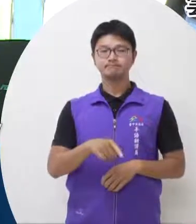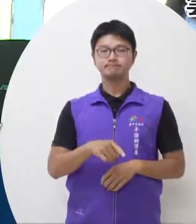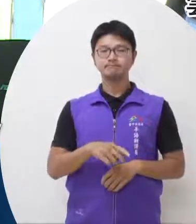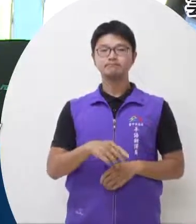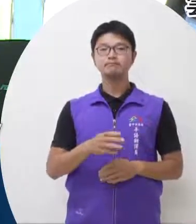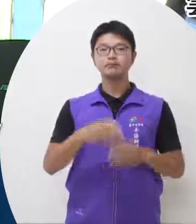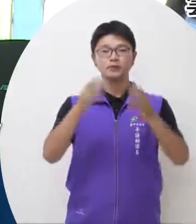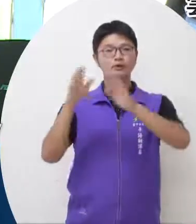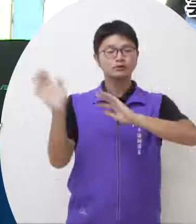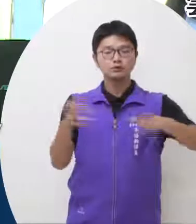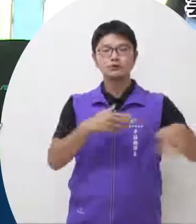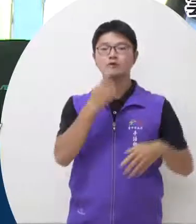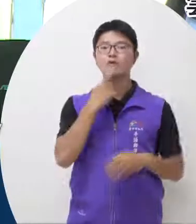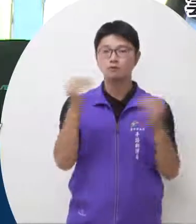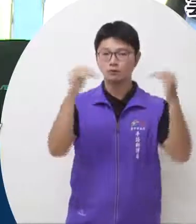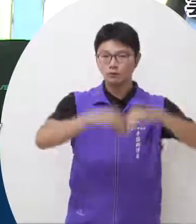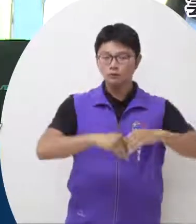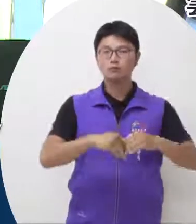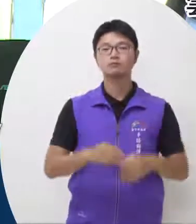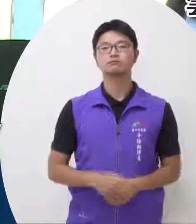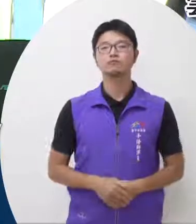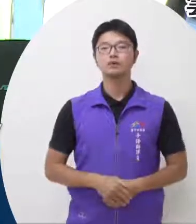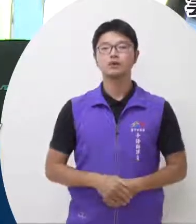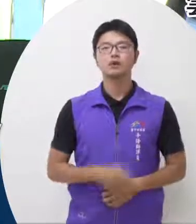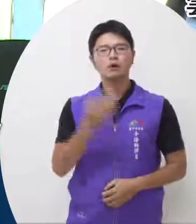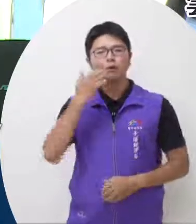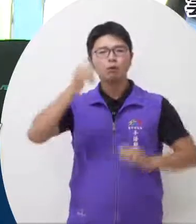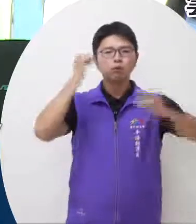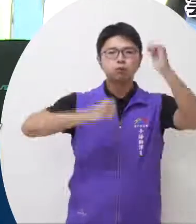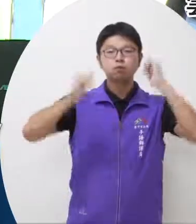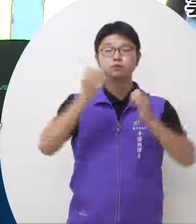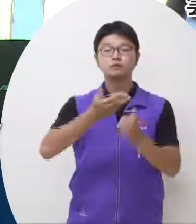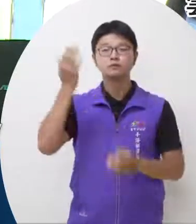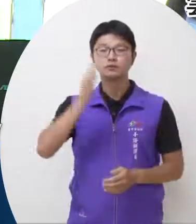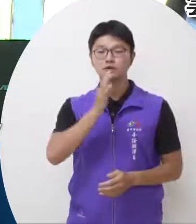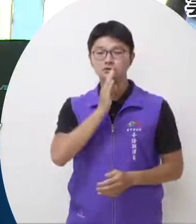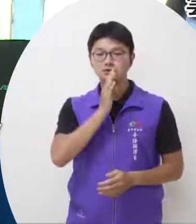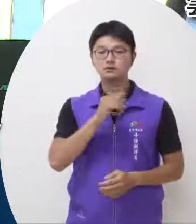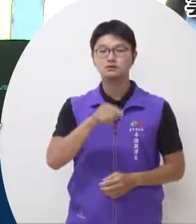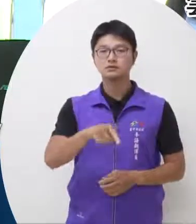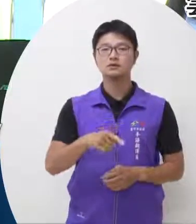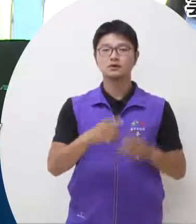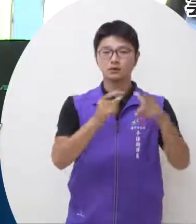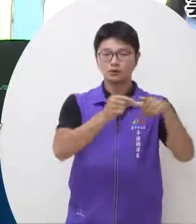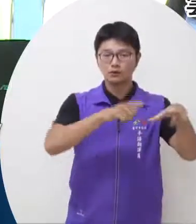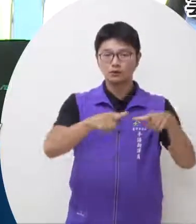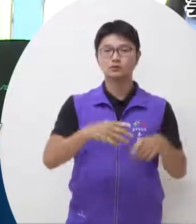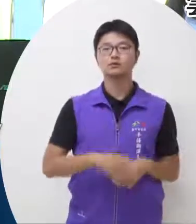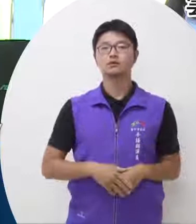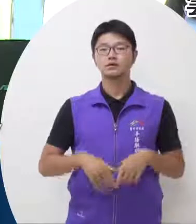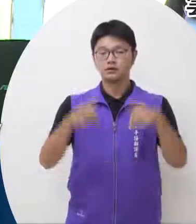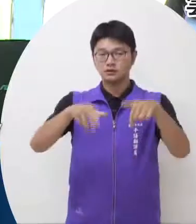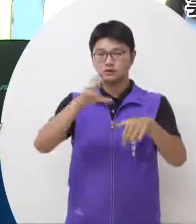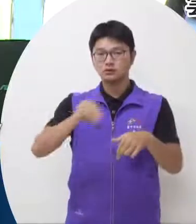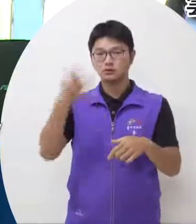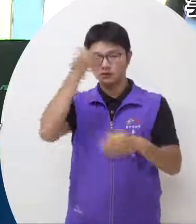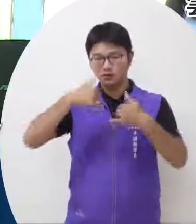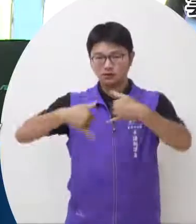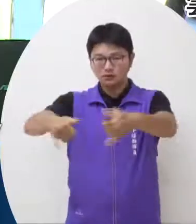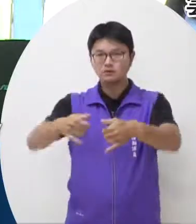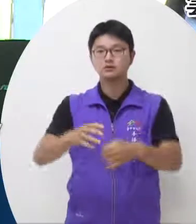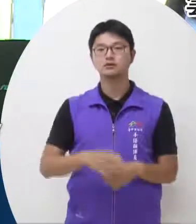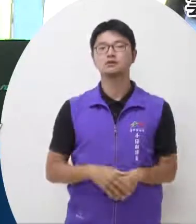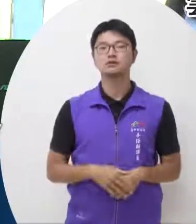啊。那在知性怀旧之旅部分，我们规划的是小来公园、西屯老街、八角谷仓、烈美